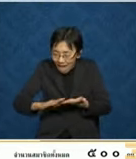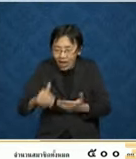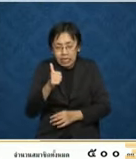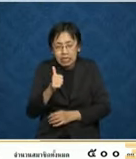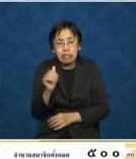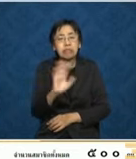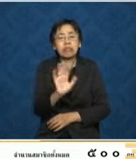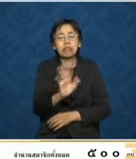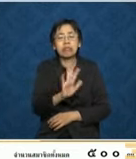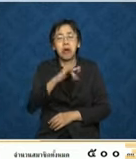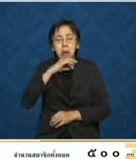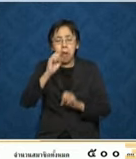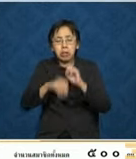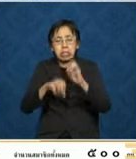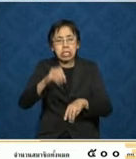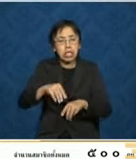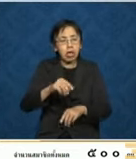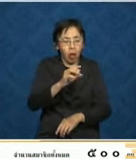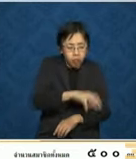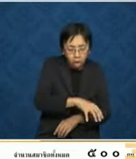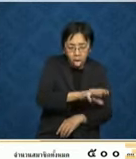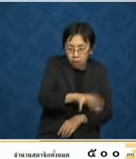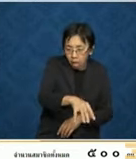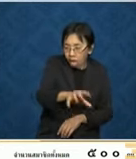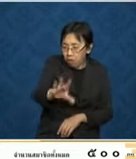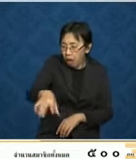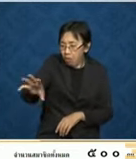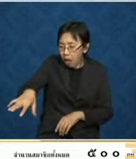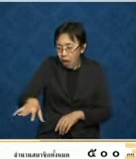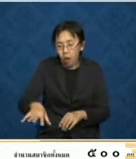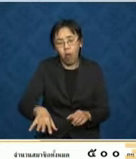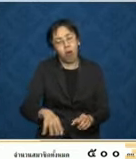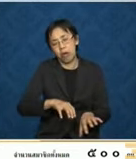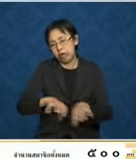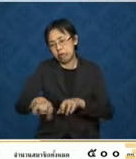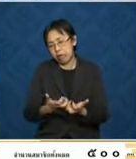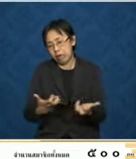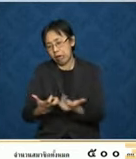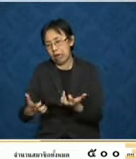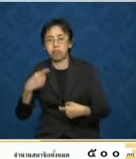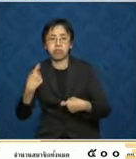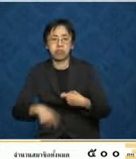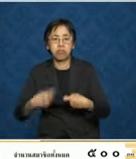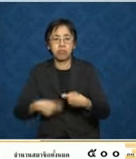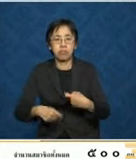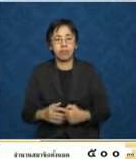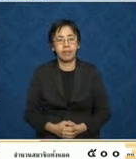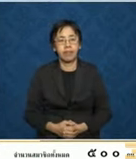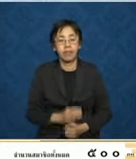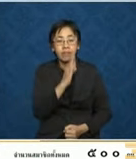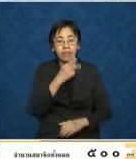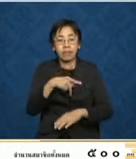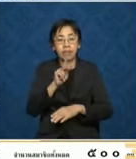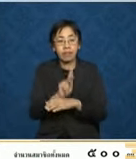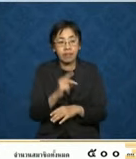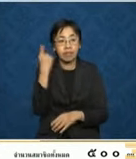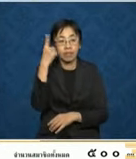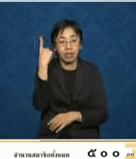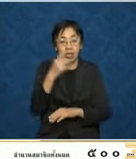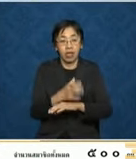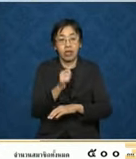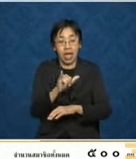ลายเป็นกองขยะหลากหลายรูปแบบที่คัดแยกได้ยากเย็นเหลือเกินภาพถัดไปครับหากท่านประธานได้มีโอกาสไปเที่ยวอยุ